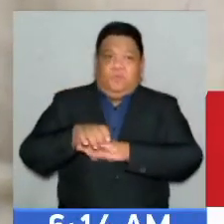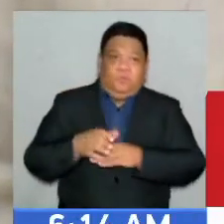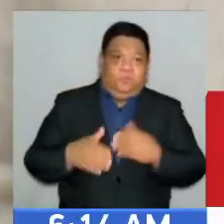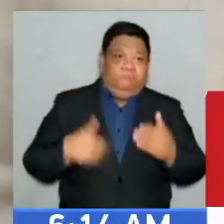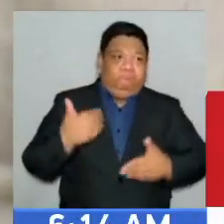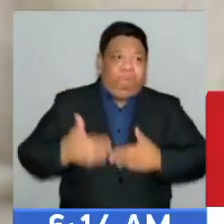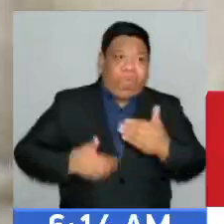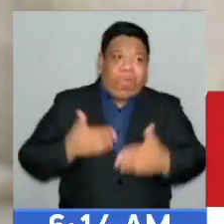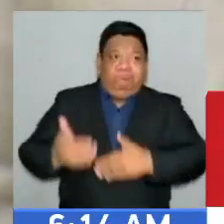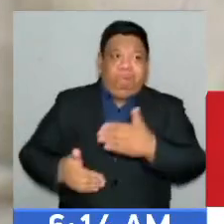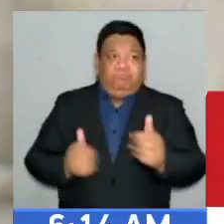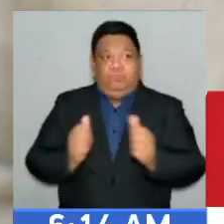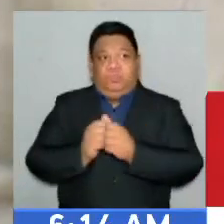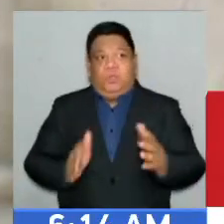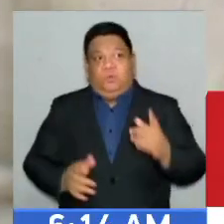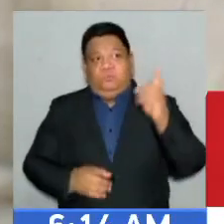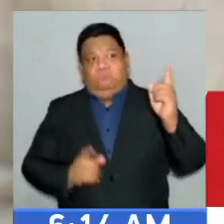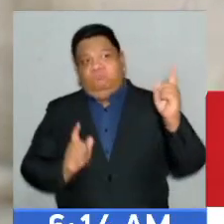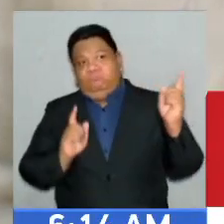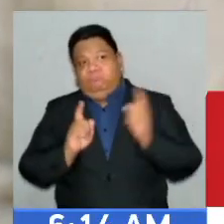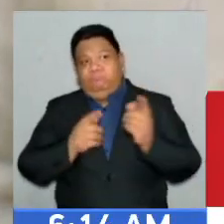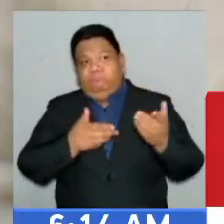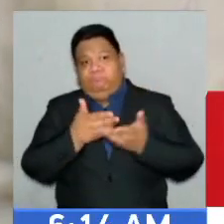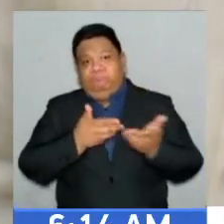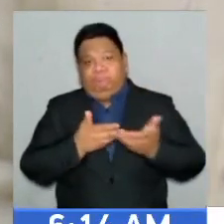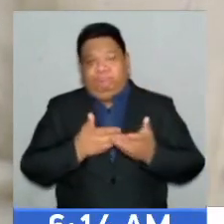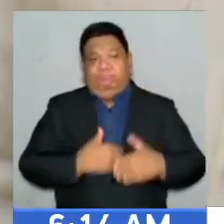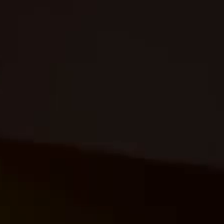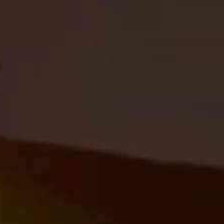any discussions with him.